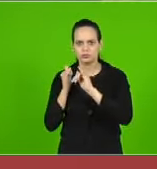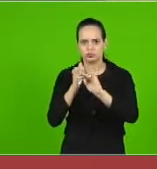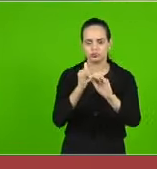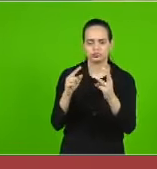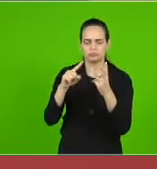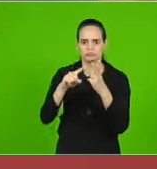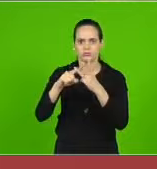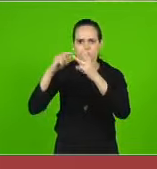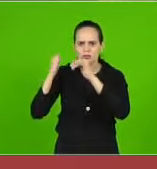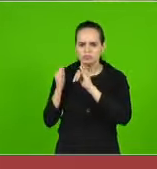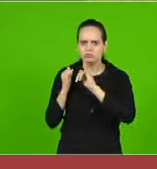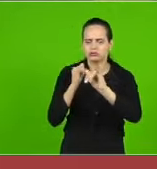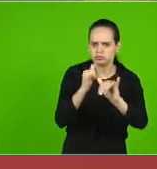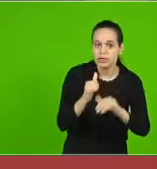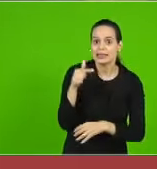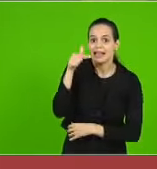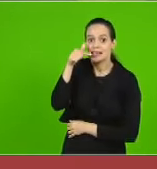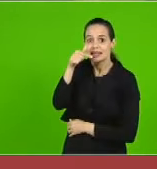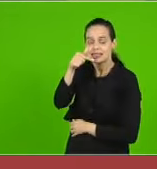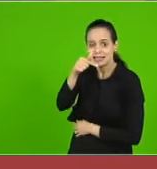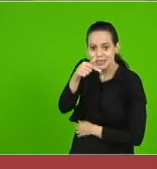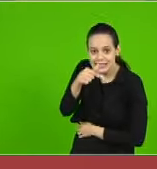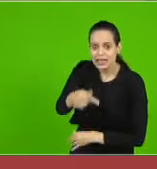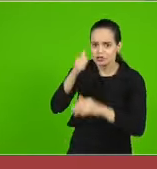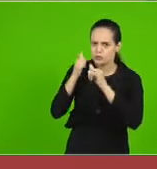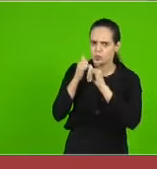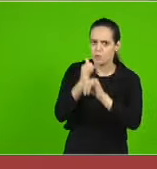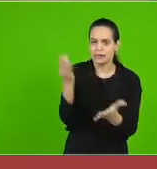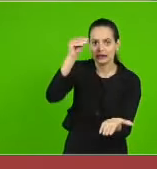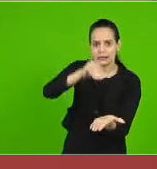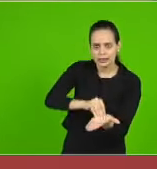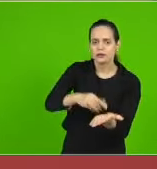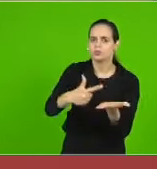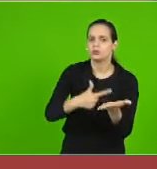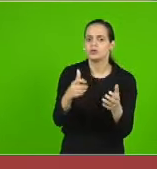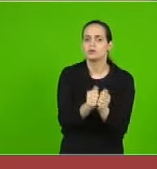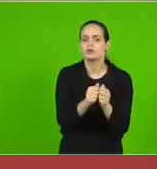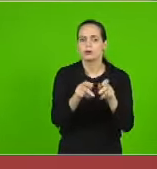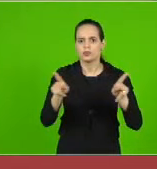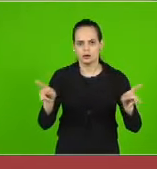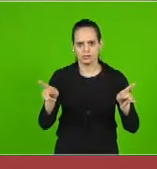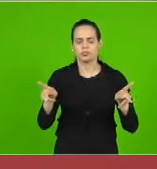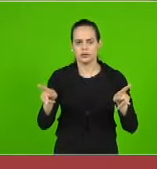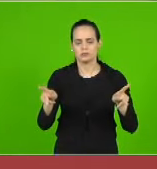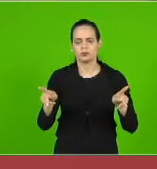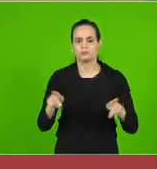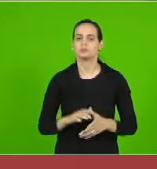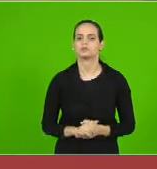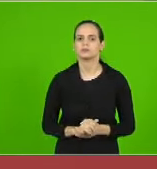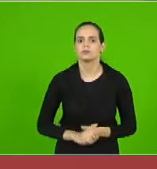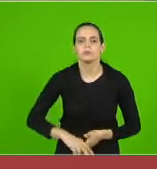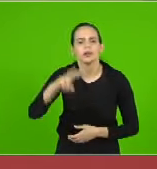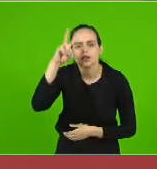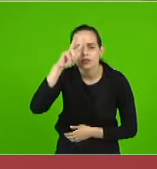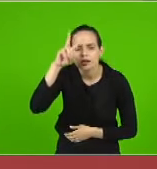из семи, которые записаны пророчески в книге Откровение. Книга